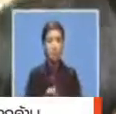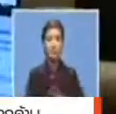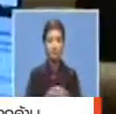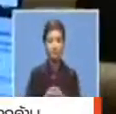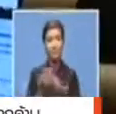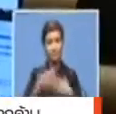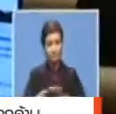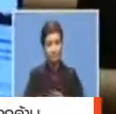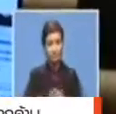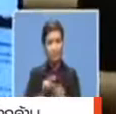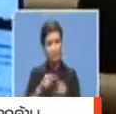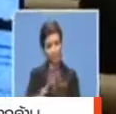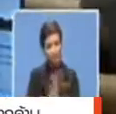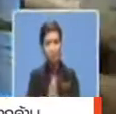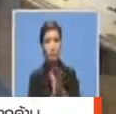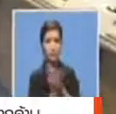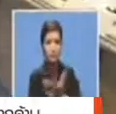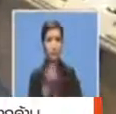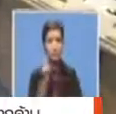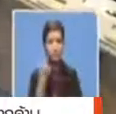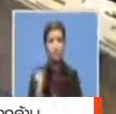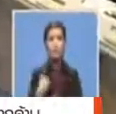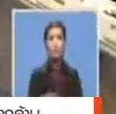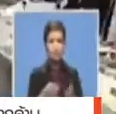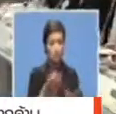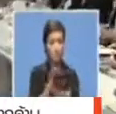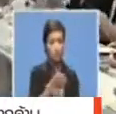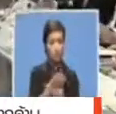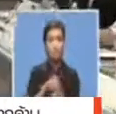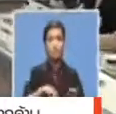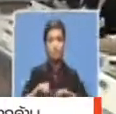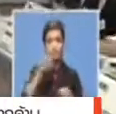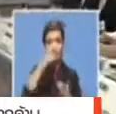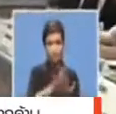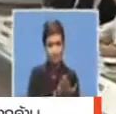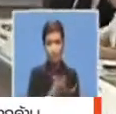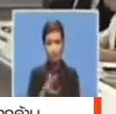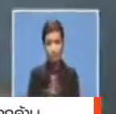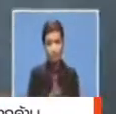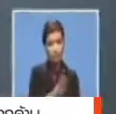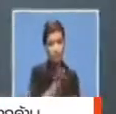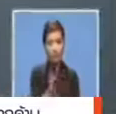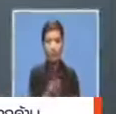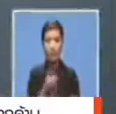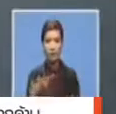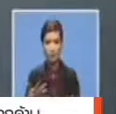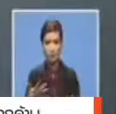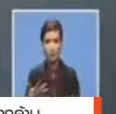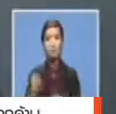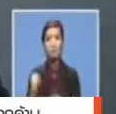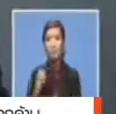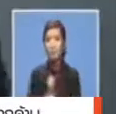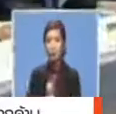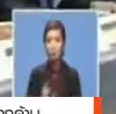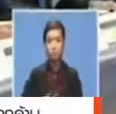ก็มีการจัดตั้งศูนย์ครบทุกจังหวัดโดยเขาบอกว่าแต่ละงานก็จะมีสถิติมีผลงานอย่างชัดเจนอย่างเรื่องของ